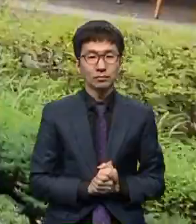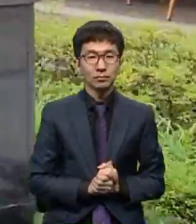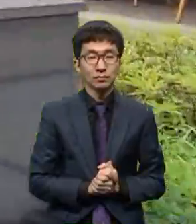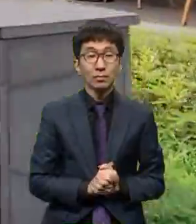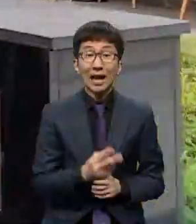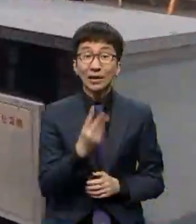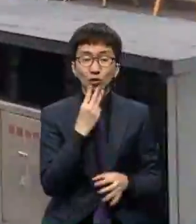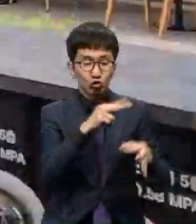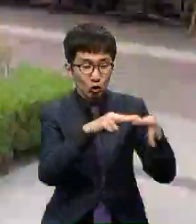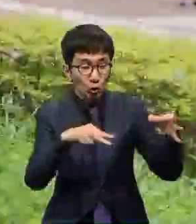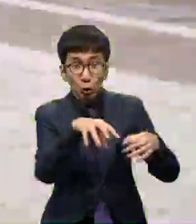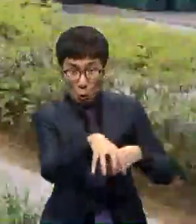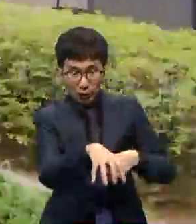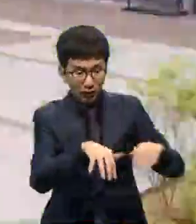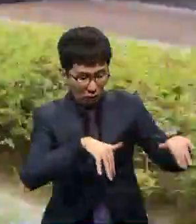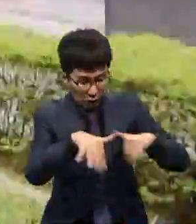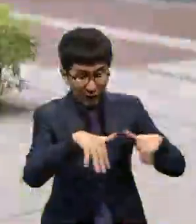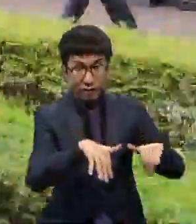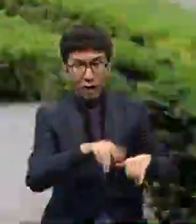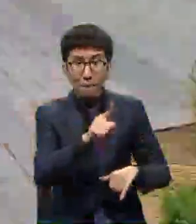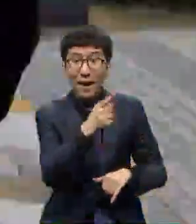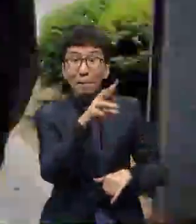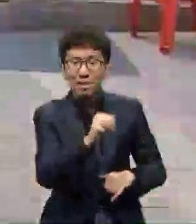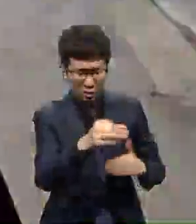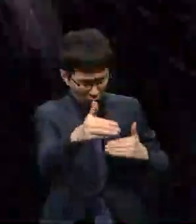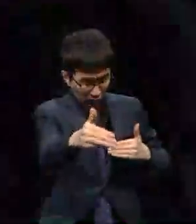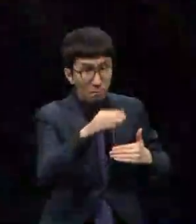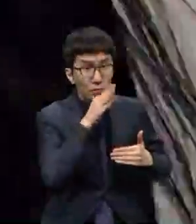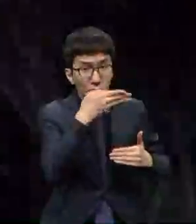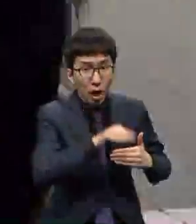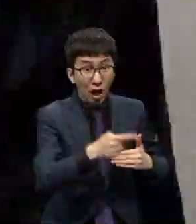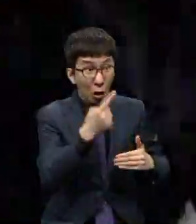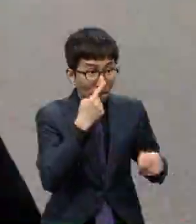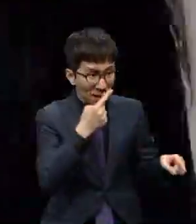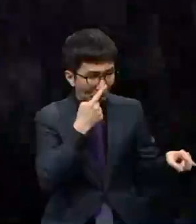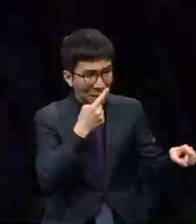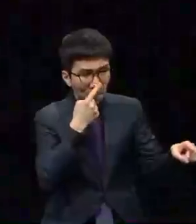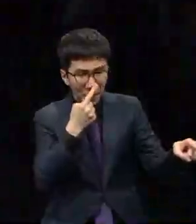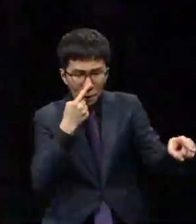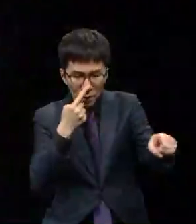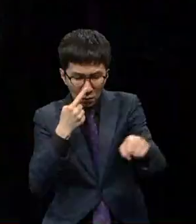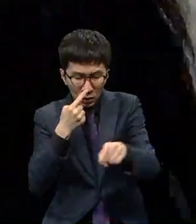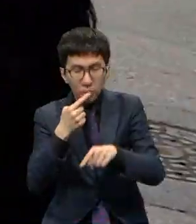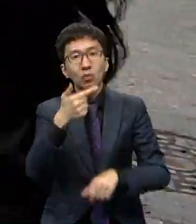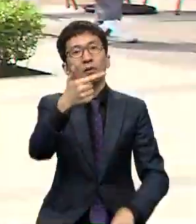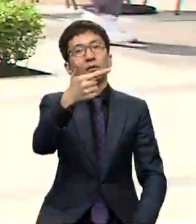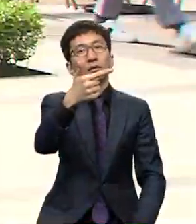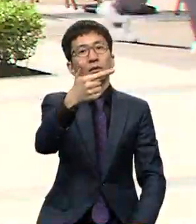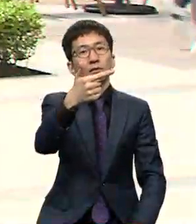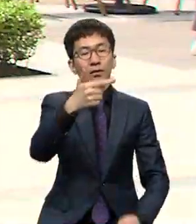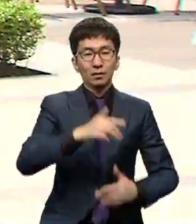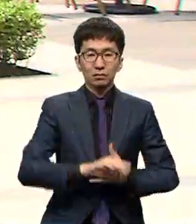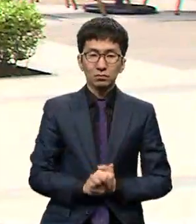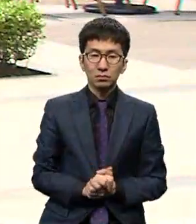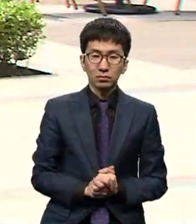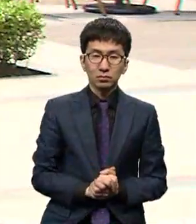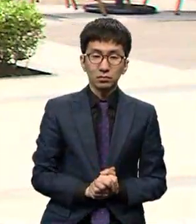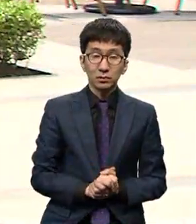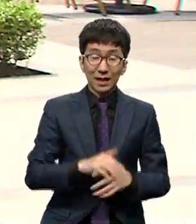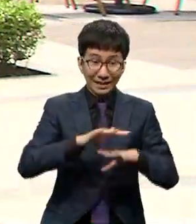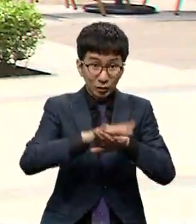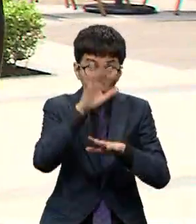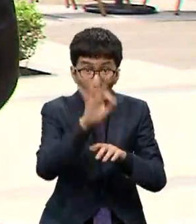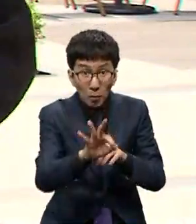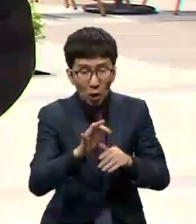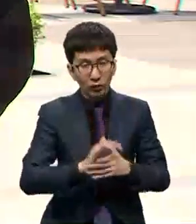서울 여의도의 한 거리. 100m 남짓 걸었는데 마주한 커피점은 6곳이나 됩니다. 이렇게 지도를